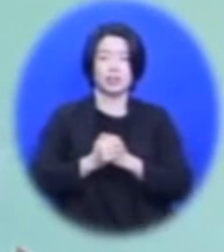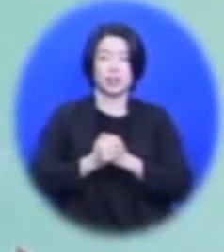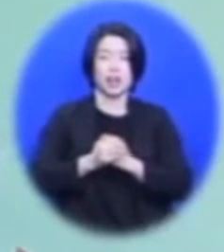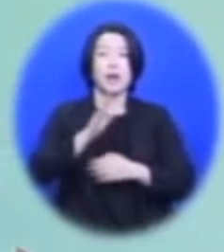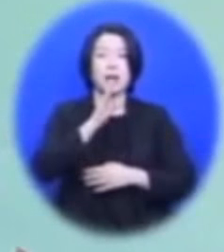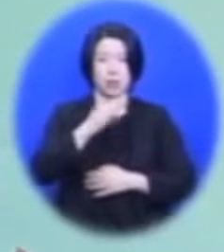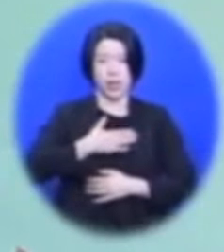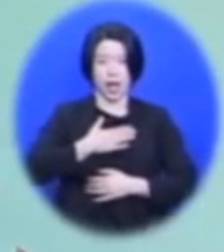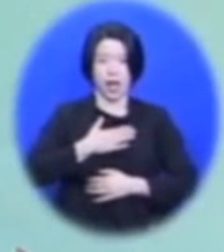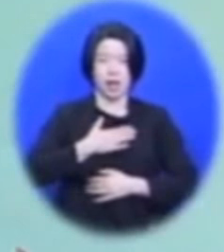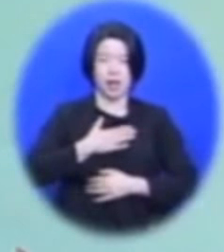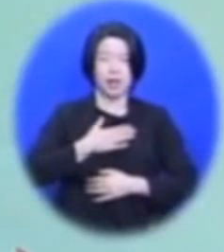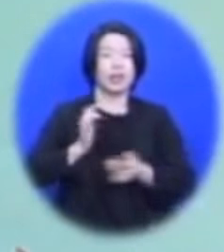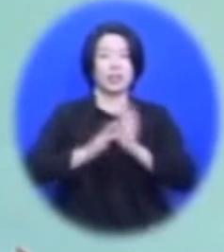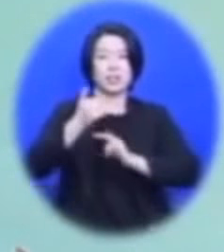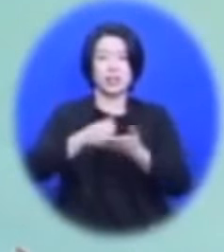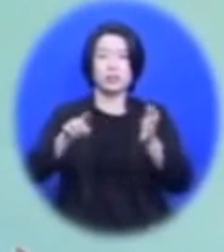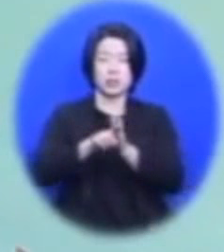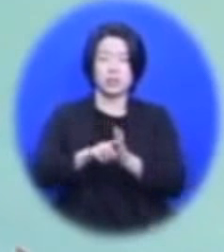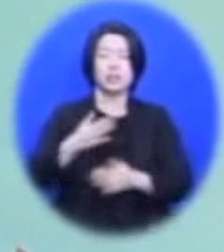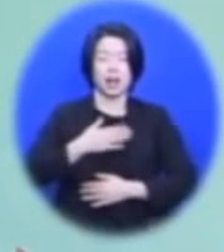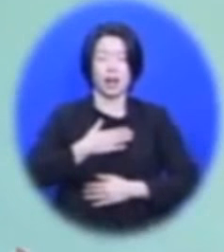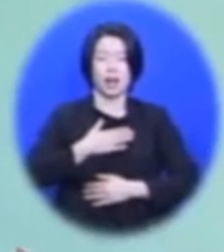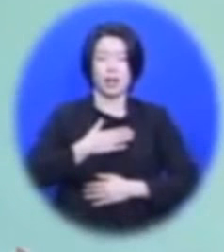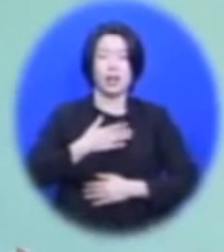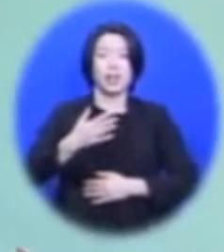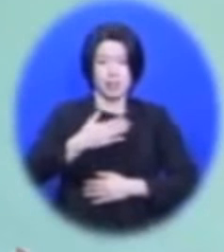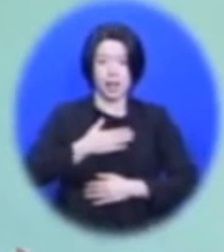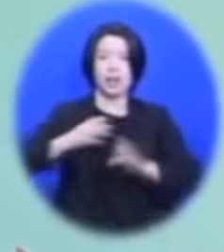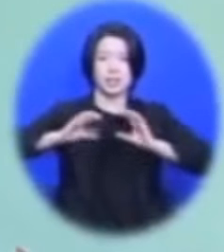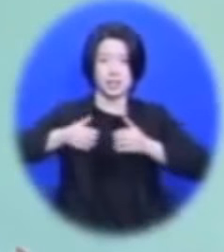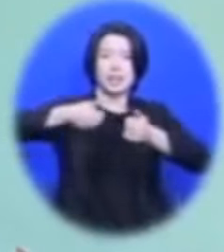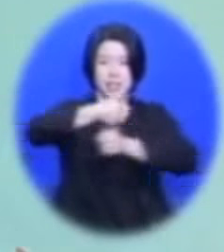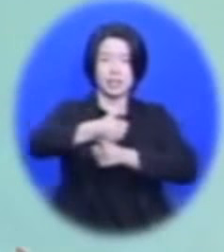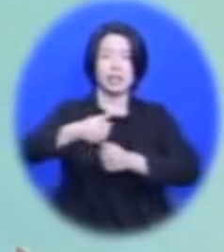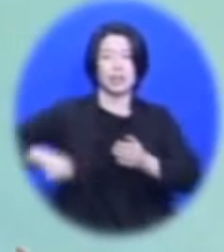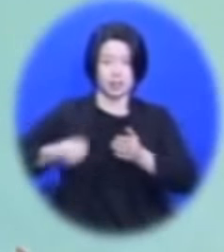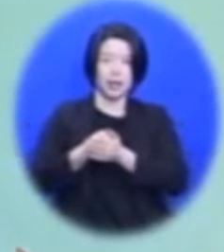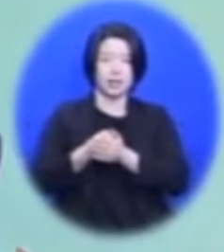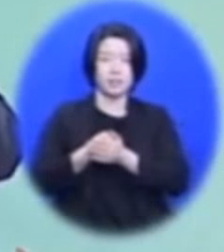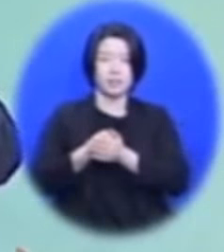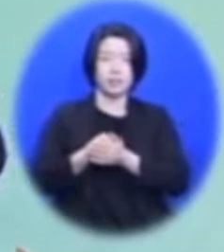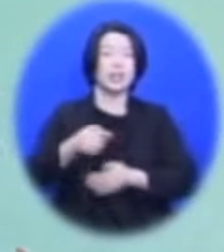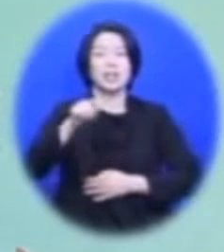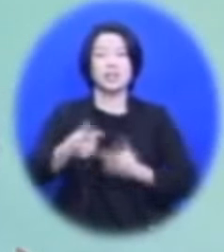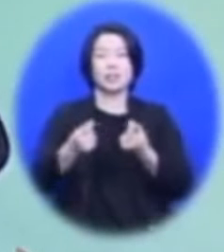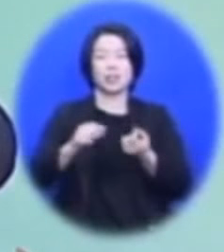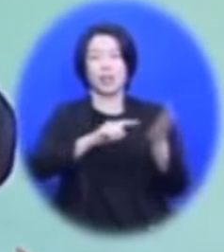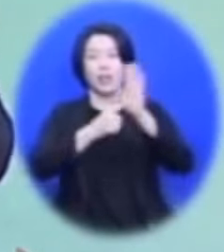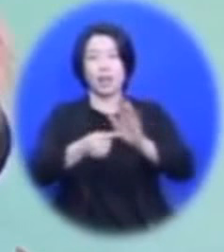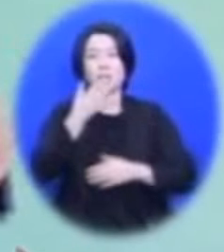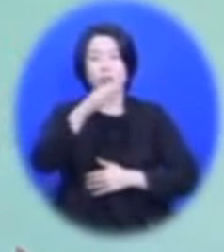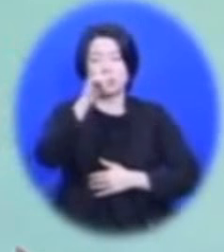바로 나다. 예수를 믿는 나다. 내가 세상을 이기겠다. 이렇게 나설 수 있어야 이